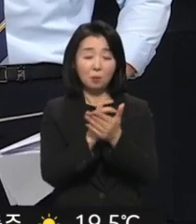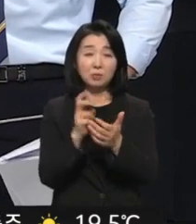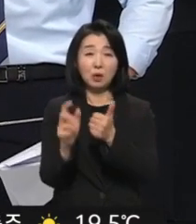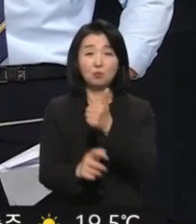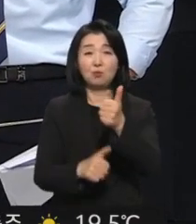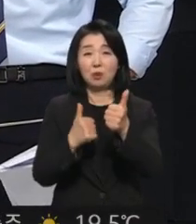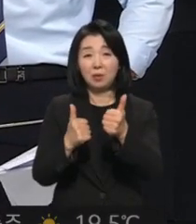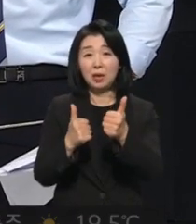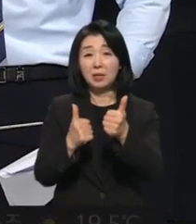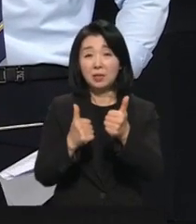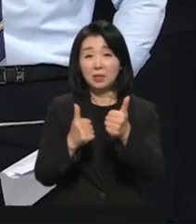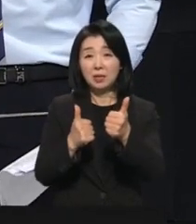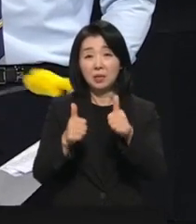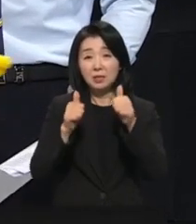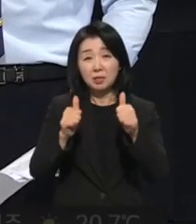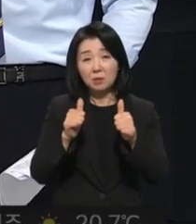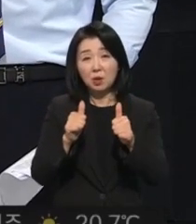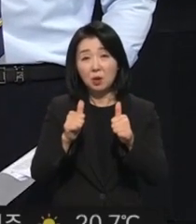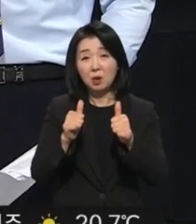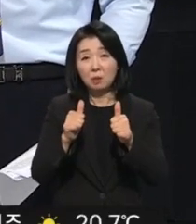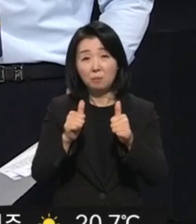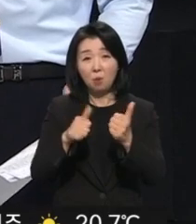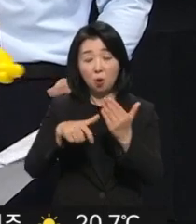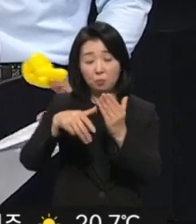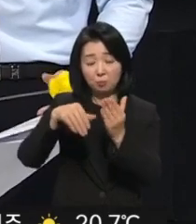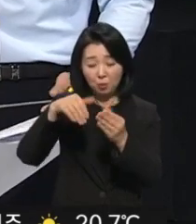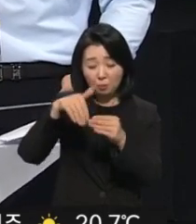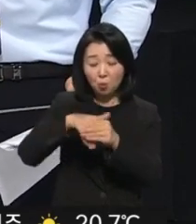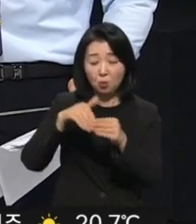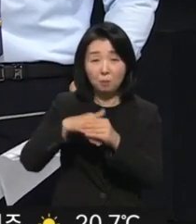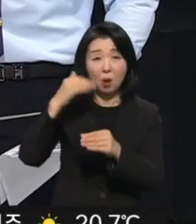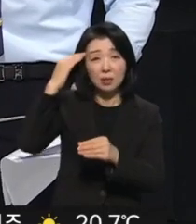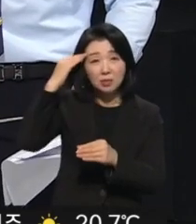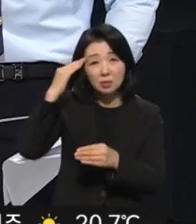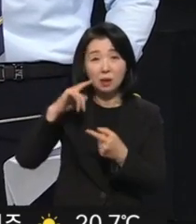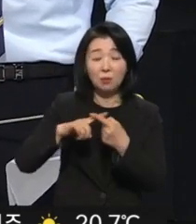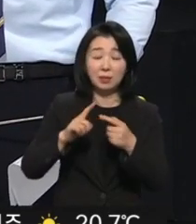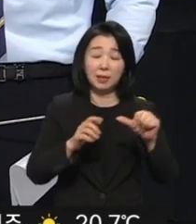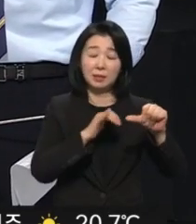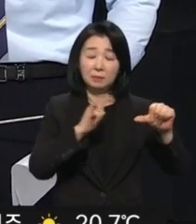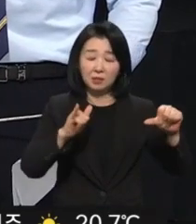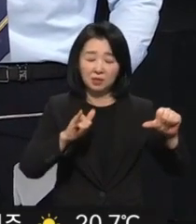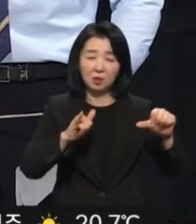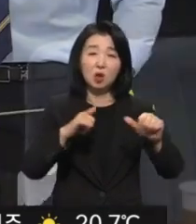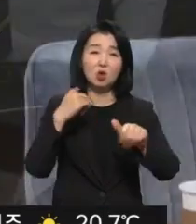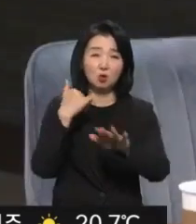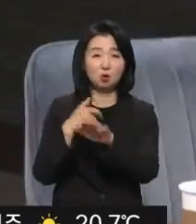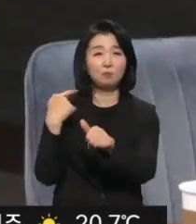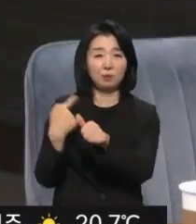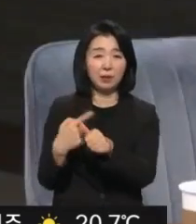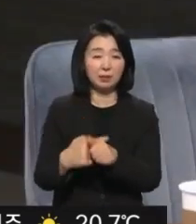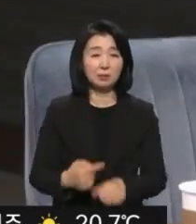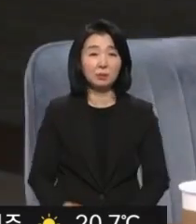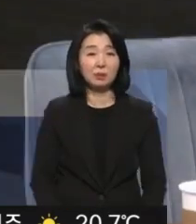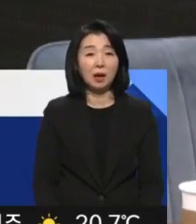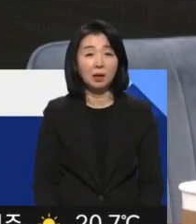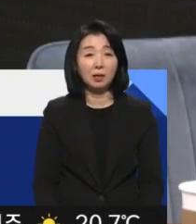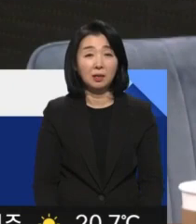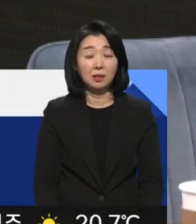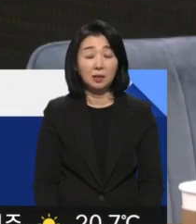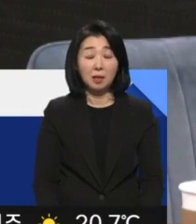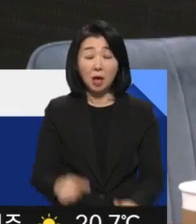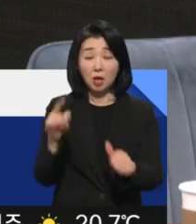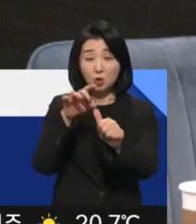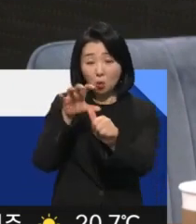심의 표결권 침해를 인정한 이 헌법재판관 5명을 향해서 쓴소리를 뱉었습니다. 인용 의견을 낸 분